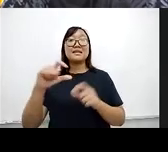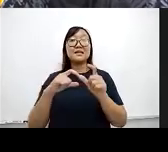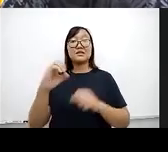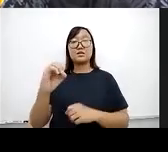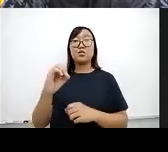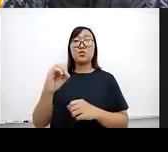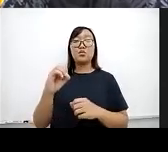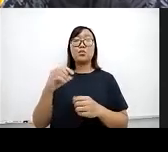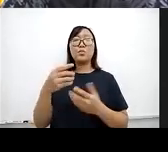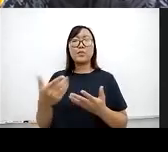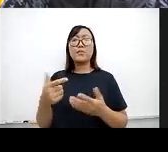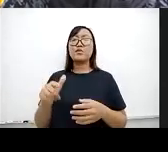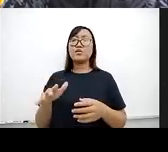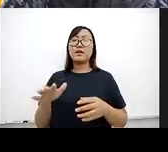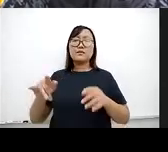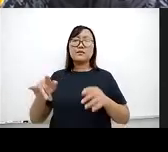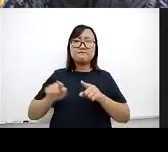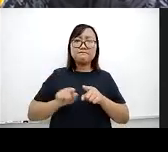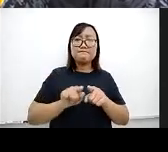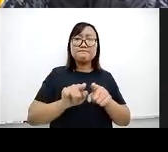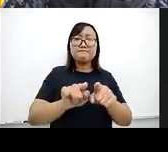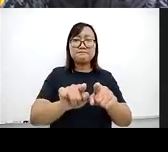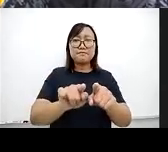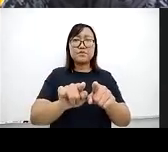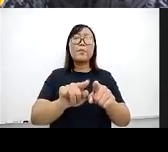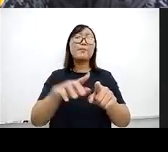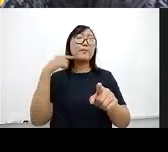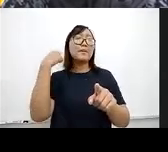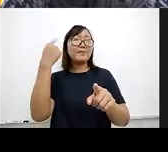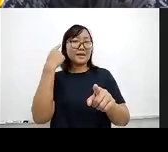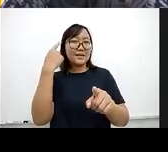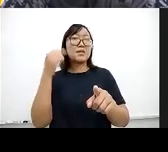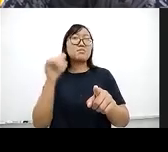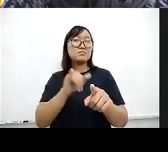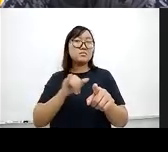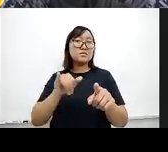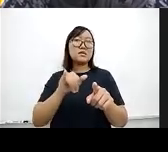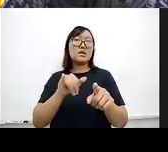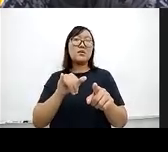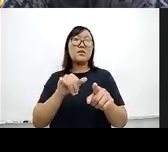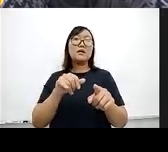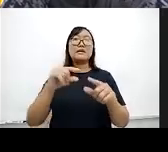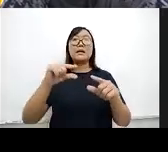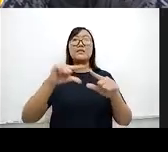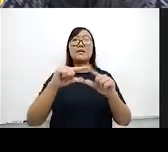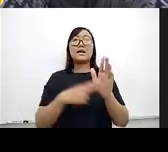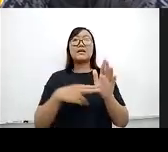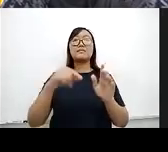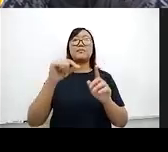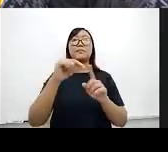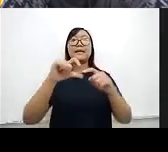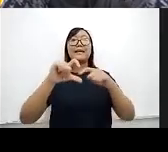menyelaraskan prioritas pemerintah dalam rencana rencana aksi yang termuat dalam rantai itu dengan